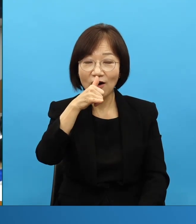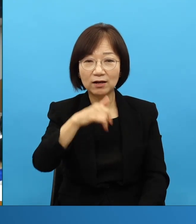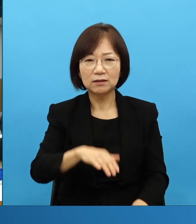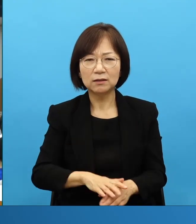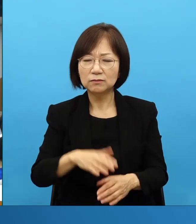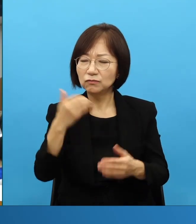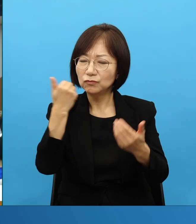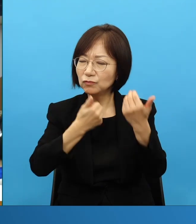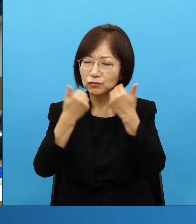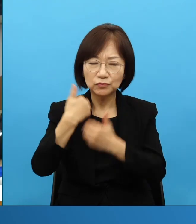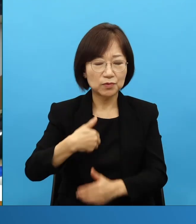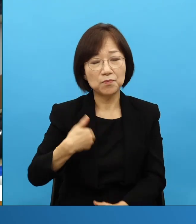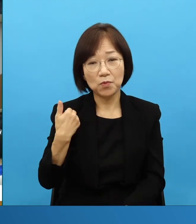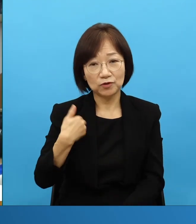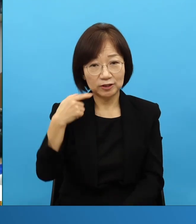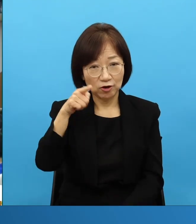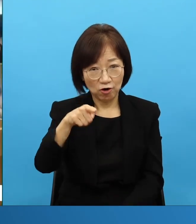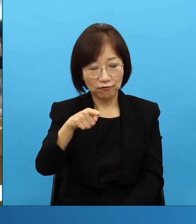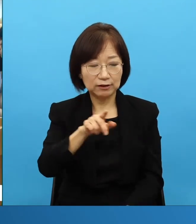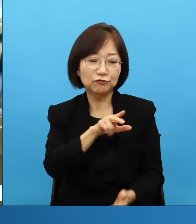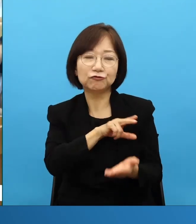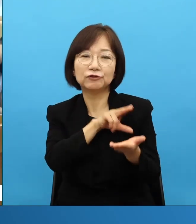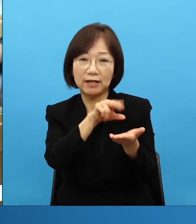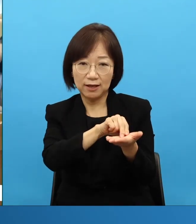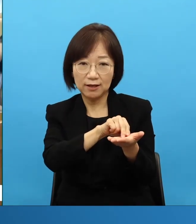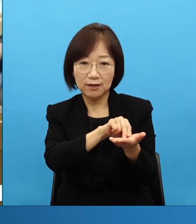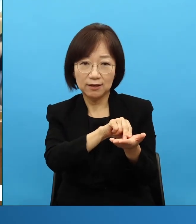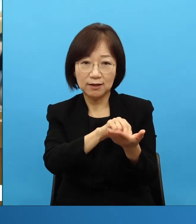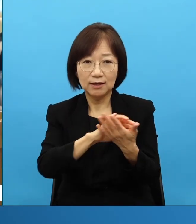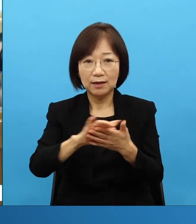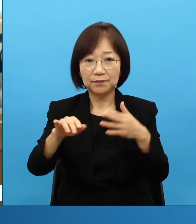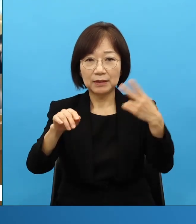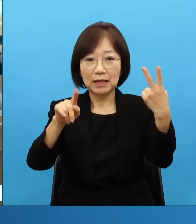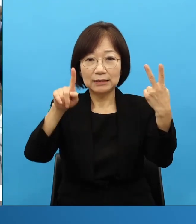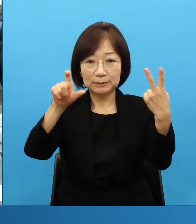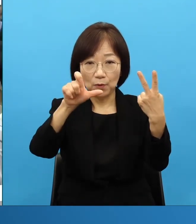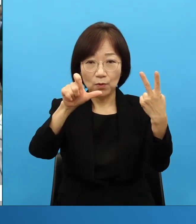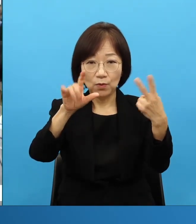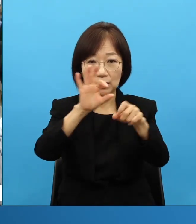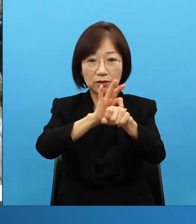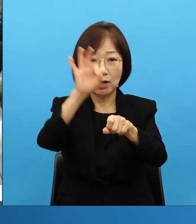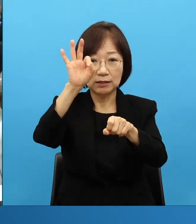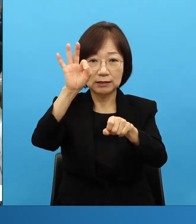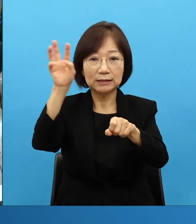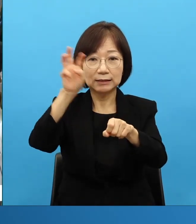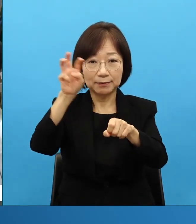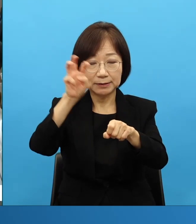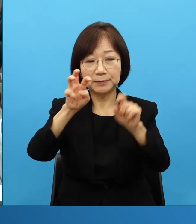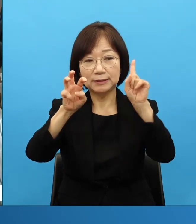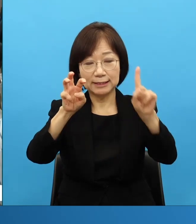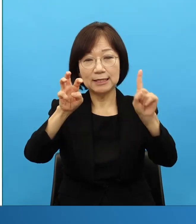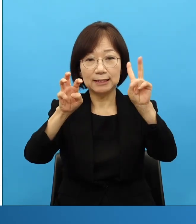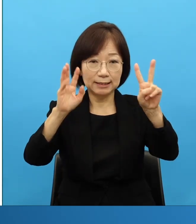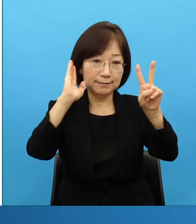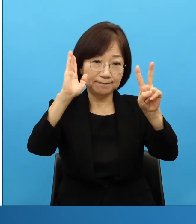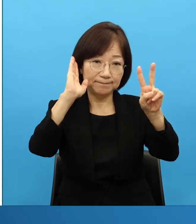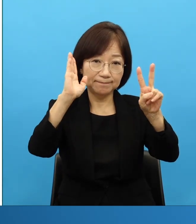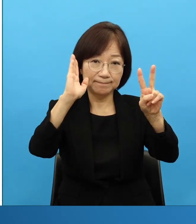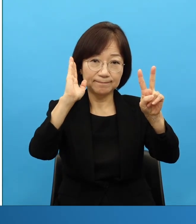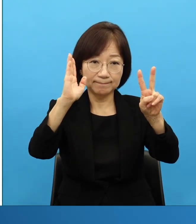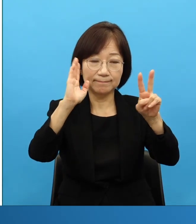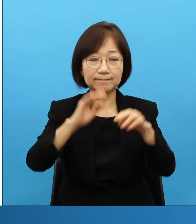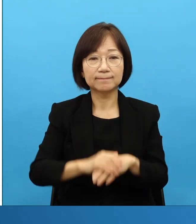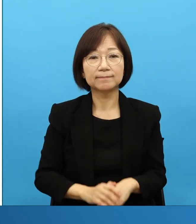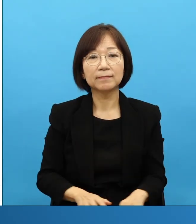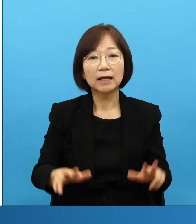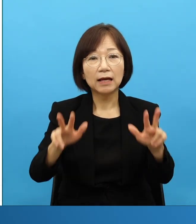아무도 모르고 있는 것이란 주제로 열리며 15일 오전 10시 30분 2강의 메시지가 선포됩니다.